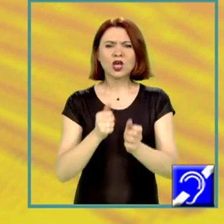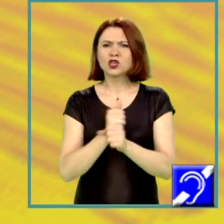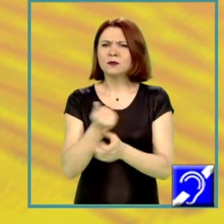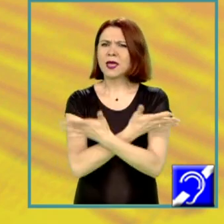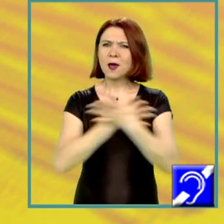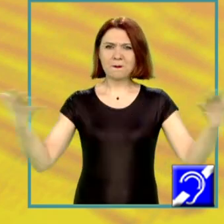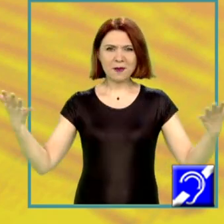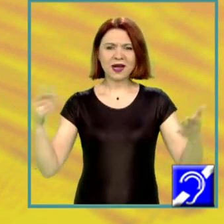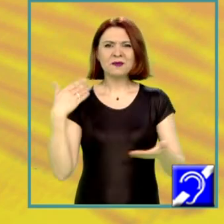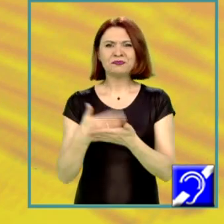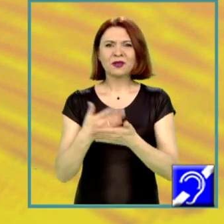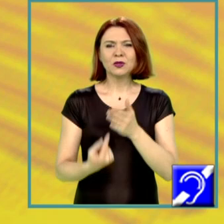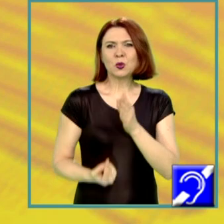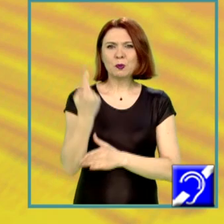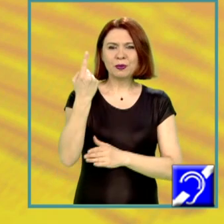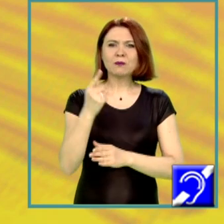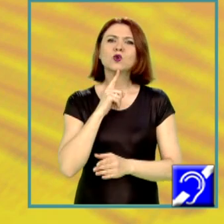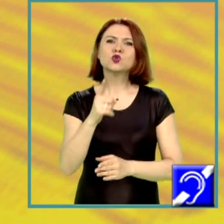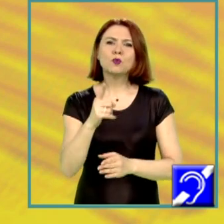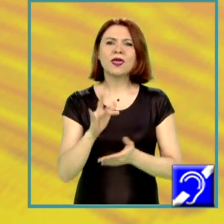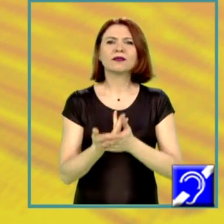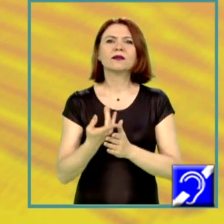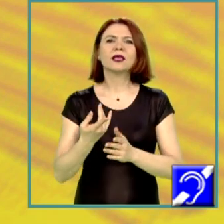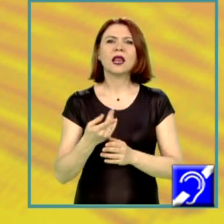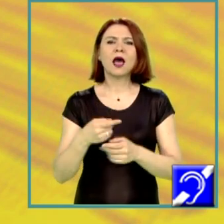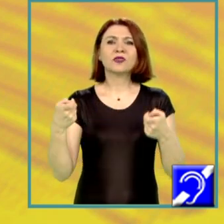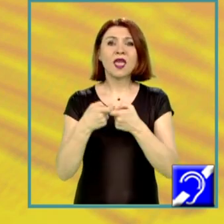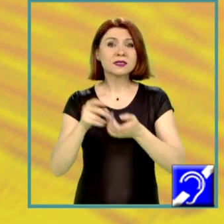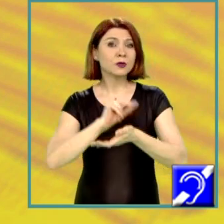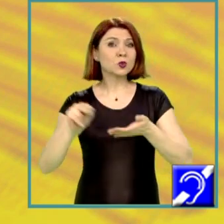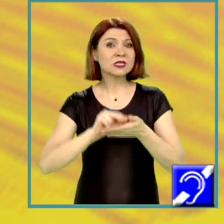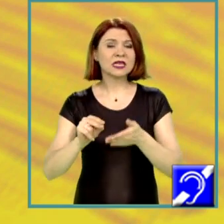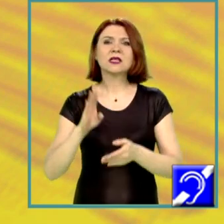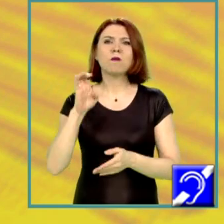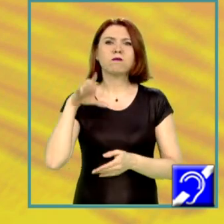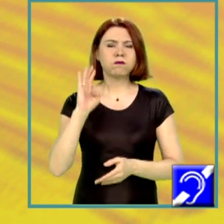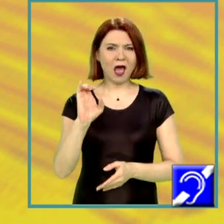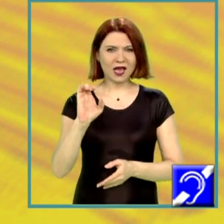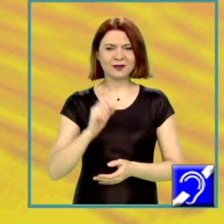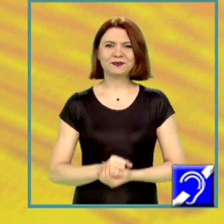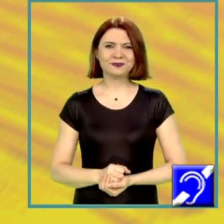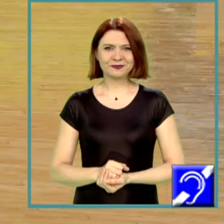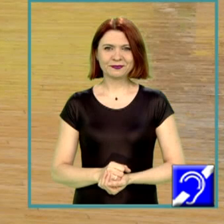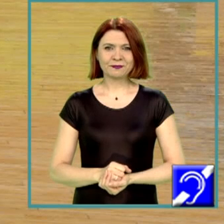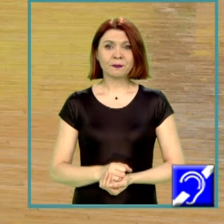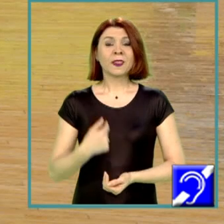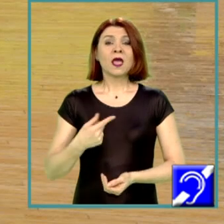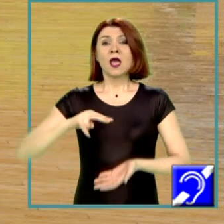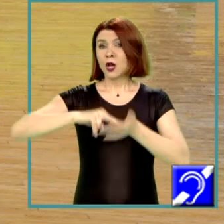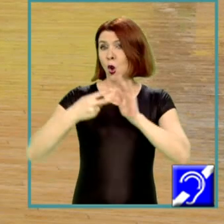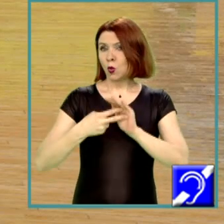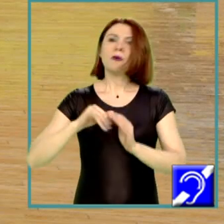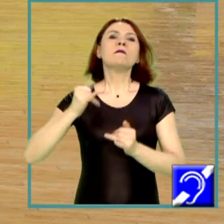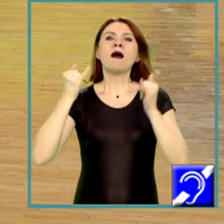mai mare pentru primul subiect din cadrul probei scrise a Examenului de bacalaureat ne vom ocupa